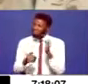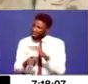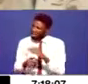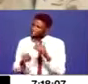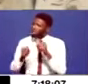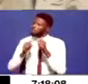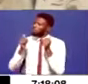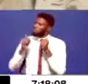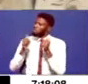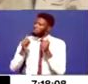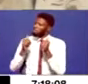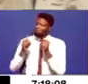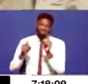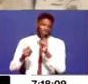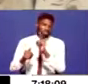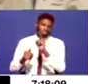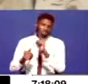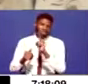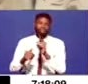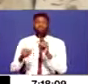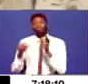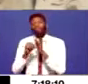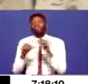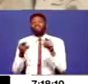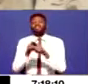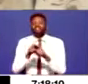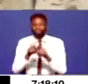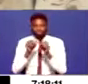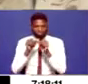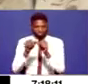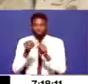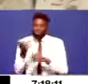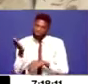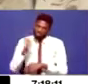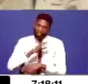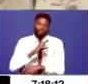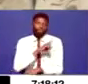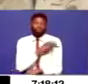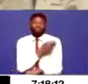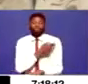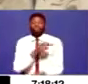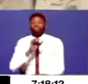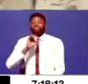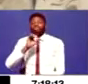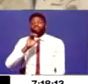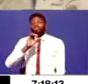tena Gocholia. Kurudi Gocholia wa watoto pia akasema